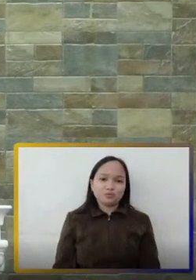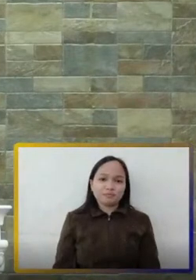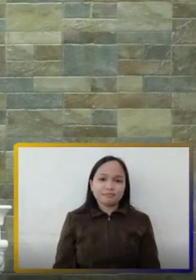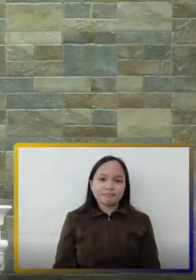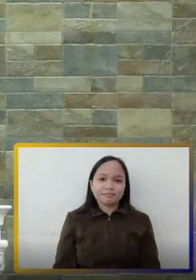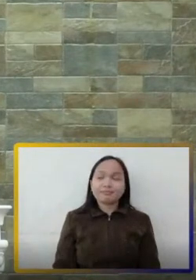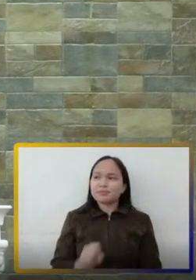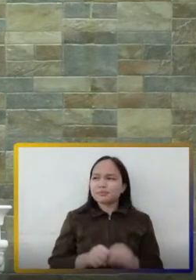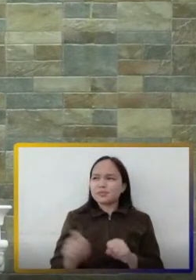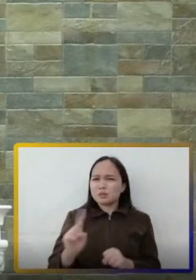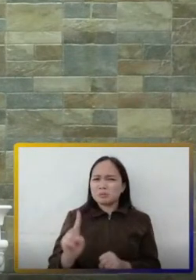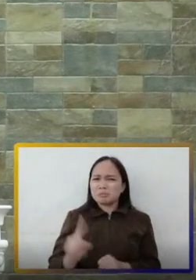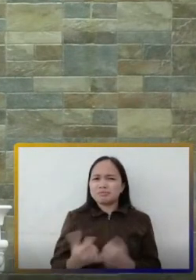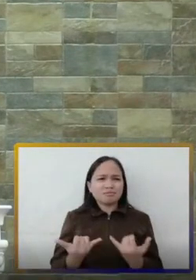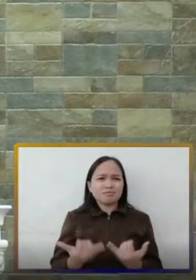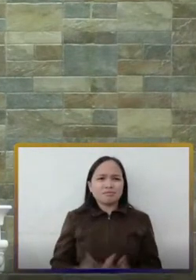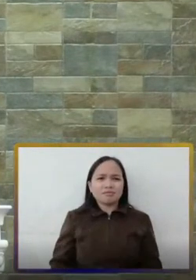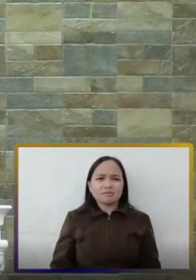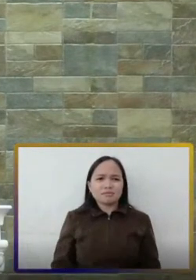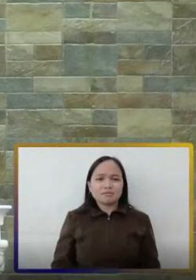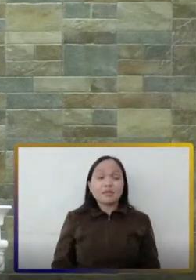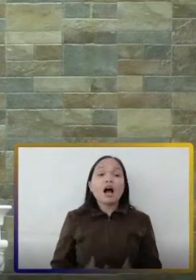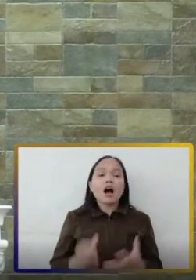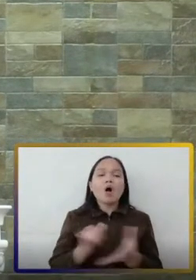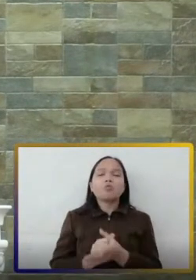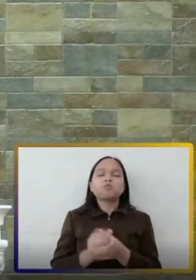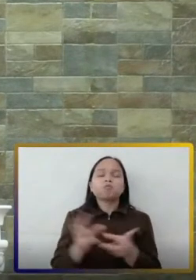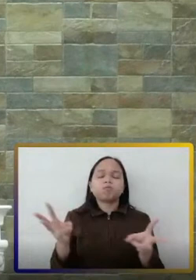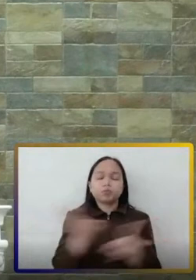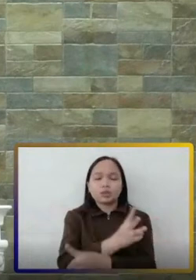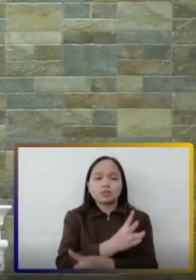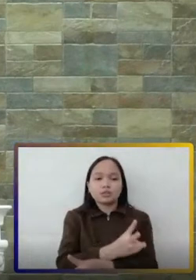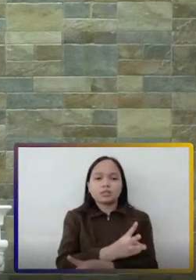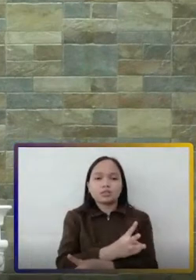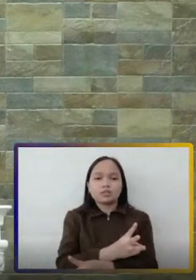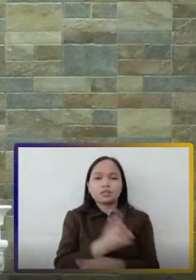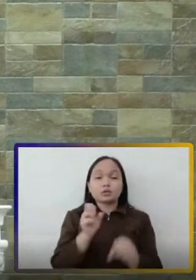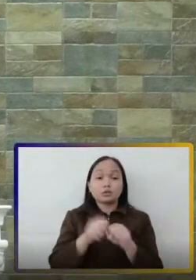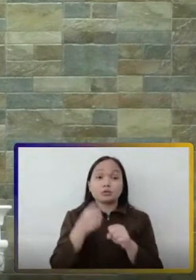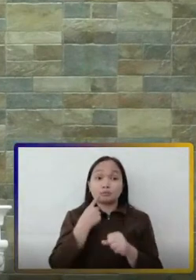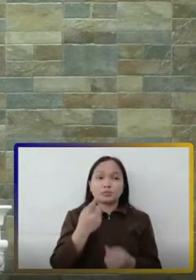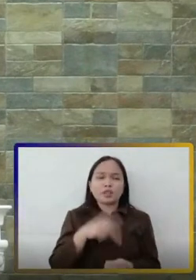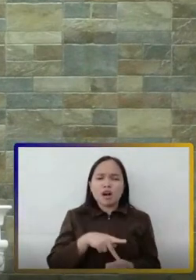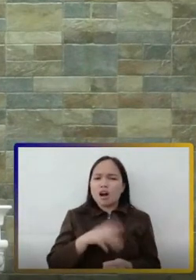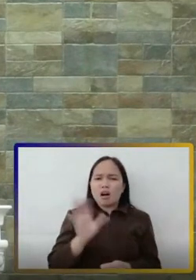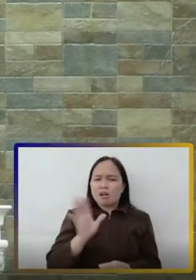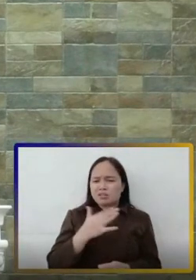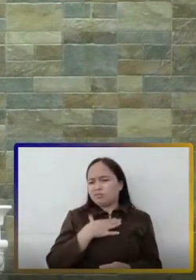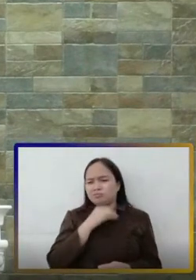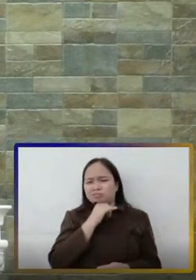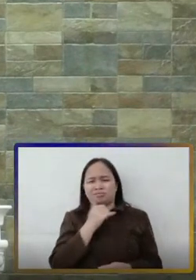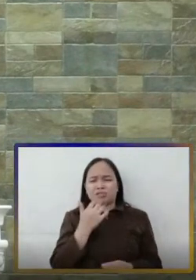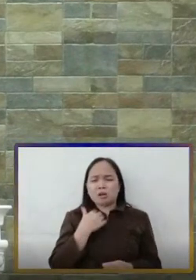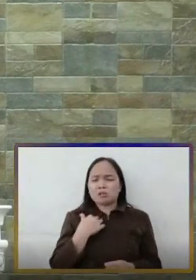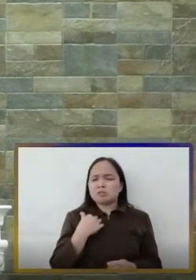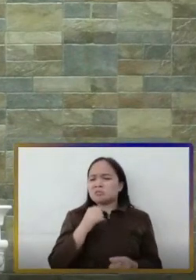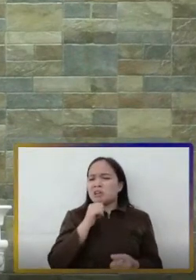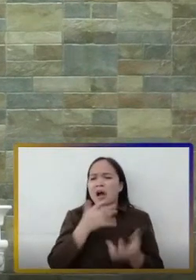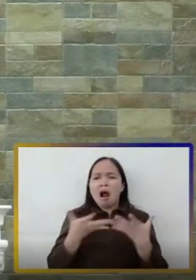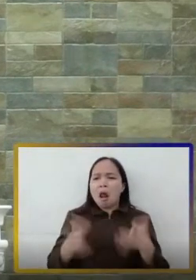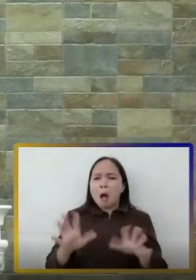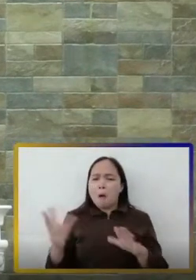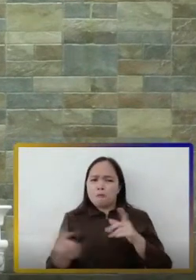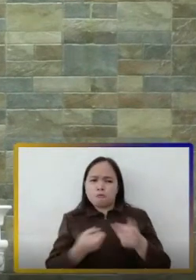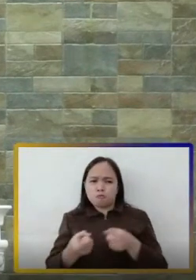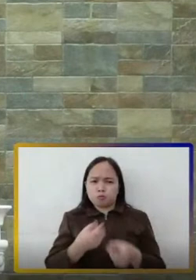Amen. Kapatid, that is worst. Sabi ni Paul, hindi ako pasasakop dyan. Hindi ako